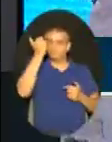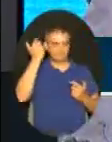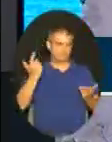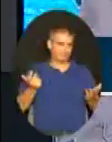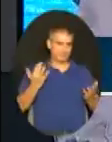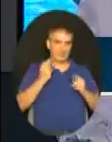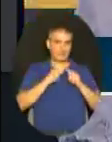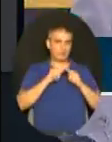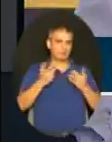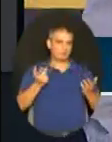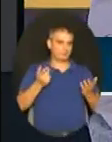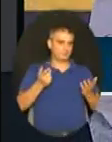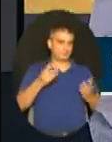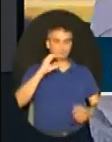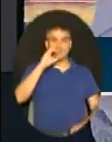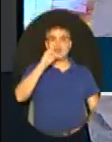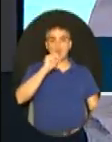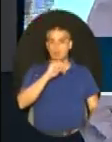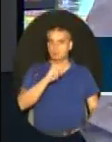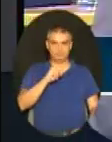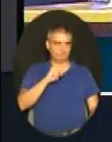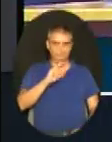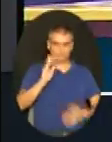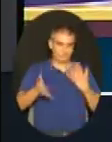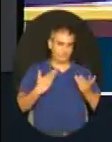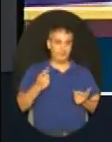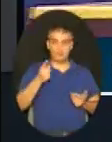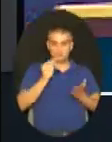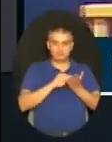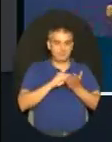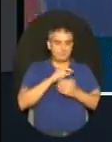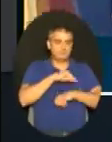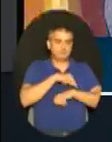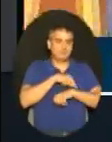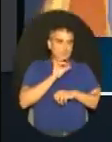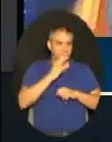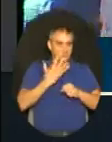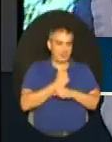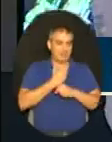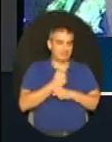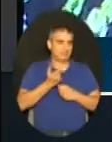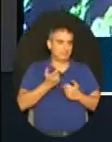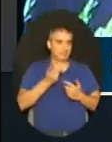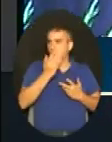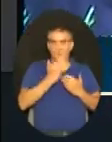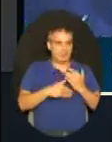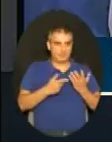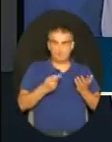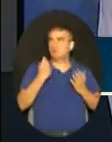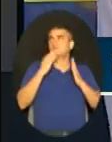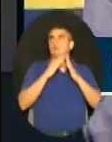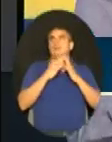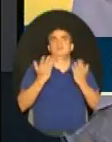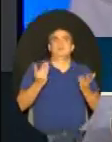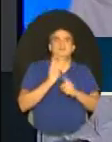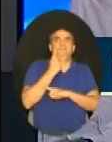חולפת לכמה חודשים. כחלון, בוודאי לא ממהר, כחלון צריך את הזמן כדי להשיג הישגים, הוא האחרון שרוצה. שוק הנדלן, שוק הנדלן.